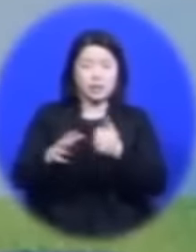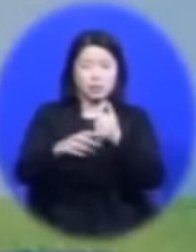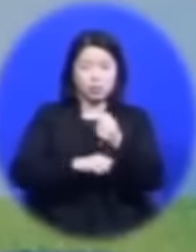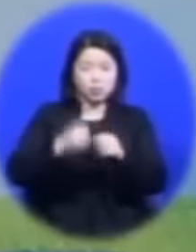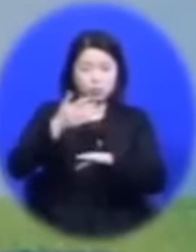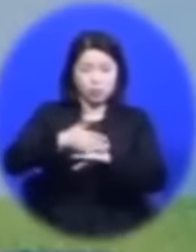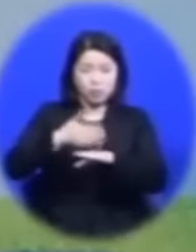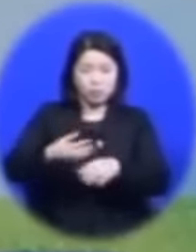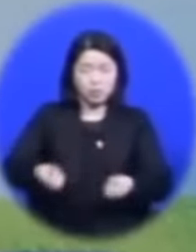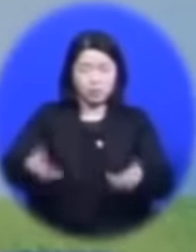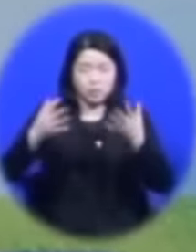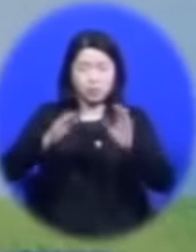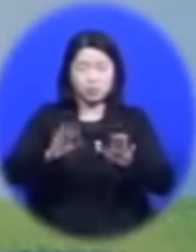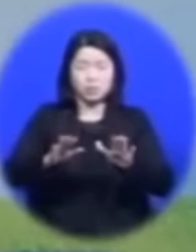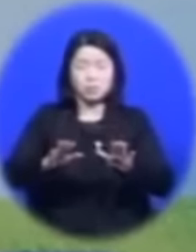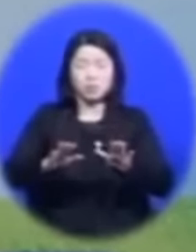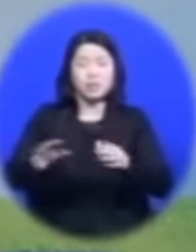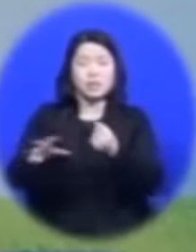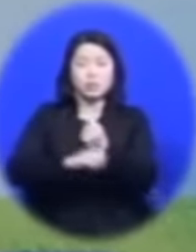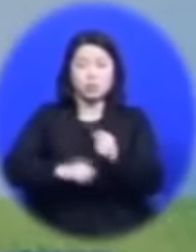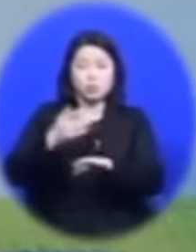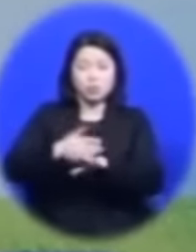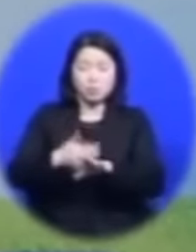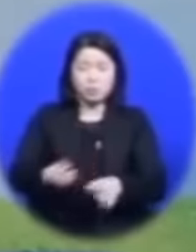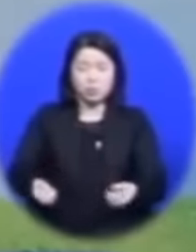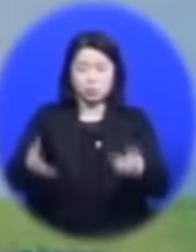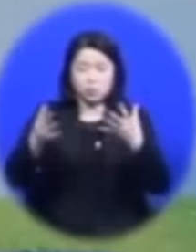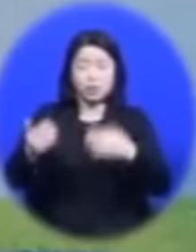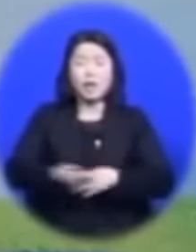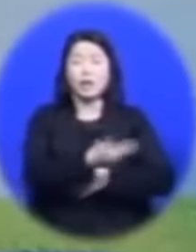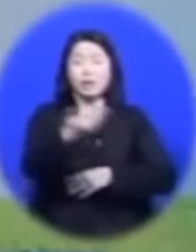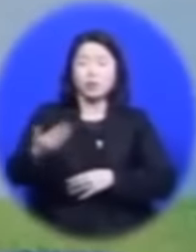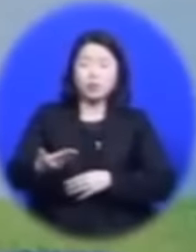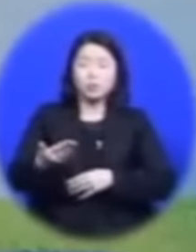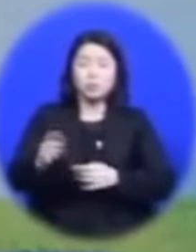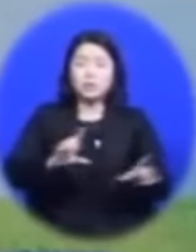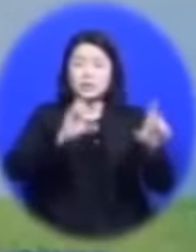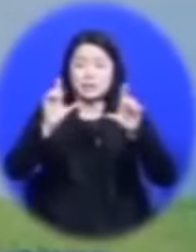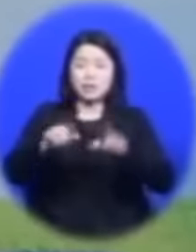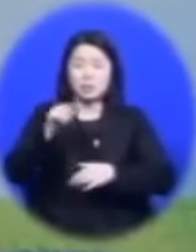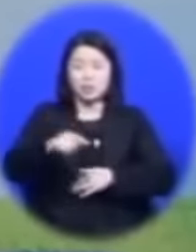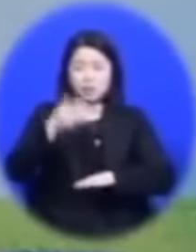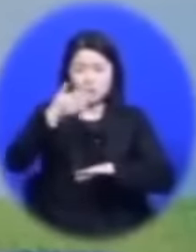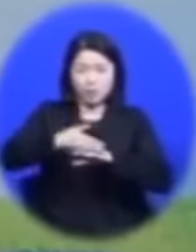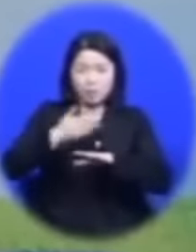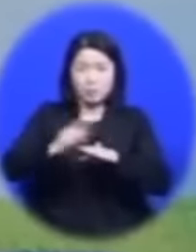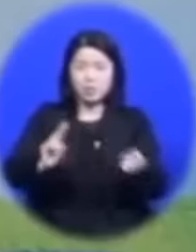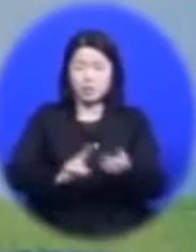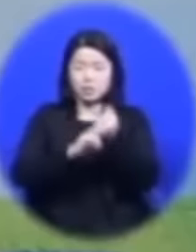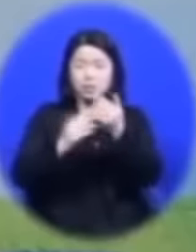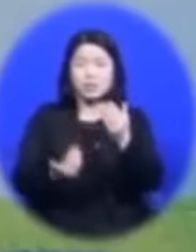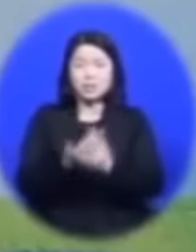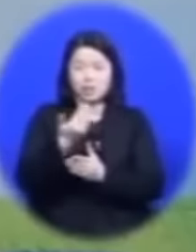추수감사절, 이번 추수감사 주일에 여러분의 삶에도 이런 감사 기적이 일어나기를